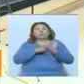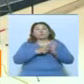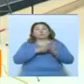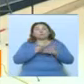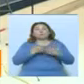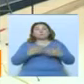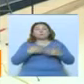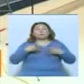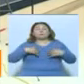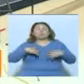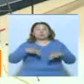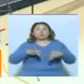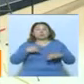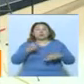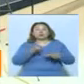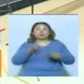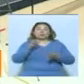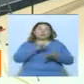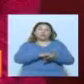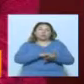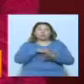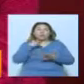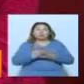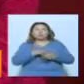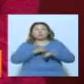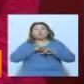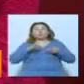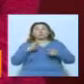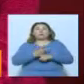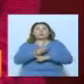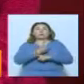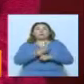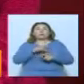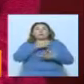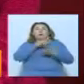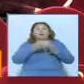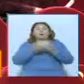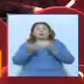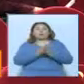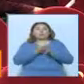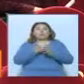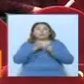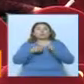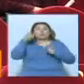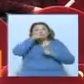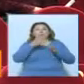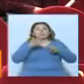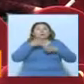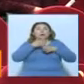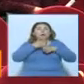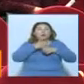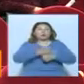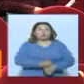тысяч машин. Соответственно, потребление этого вида топлива выросло вдвое. Зато объемы добычи ресурсов из года в год сокращаются,